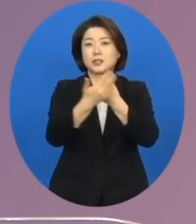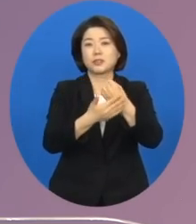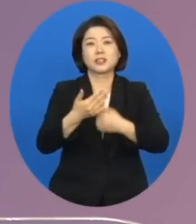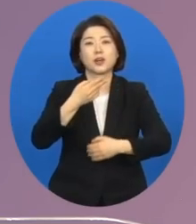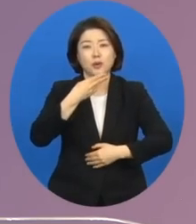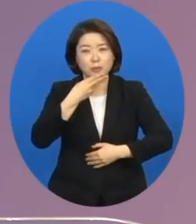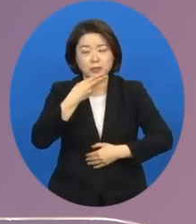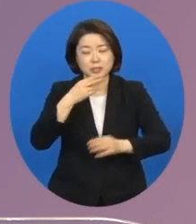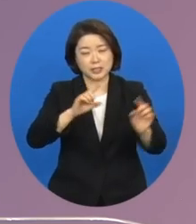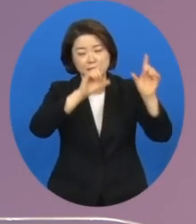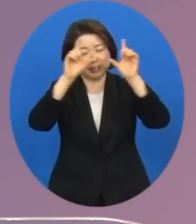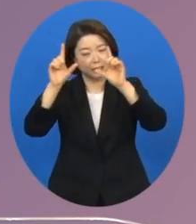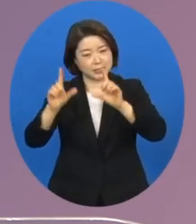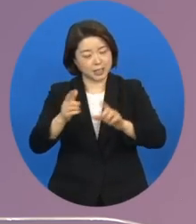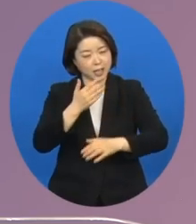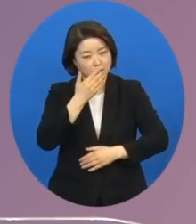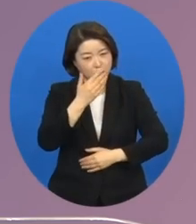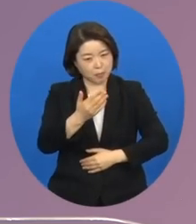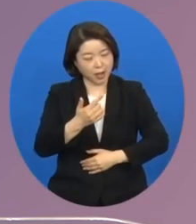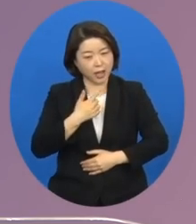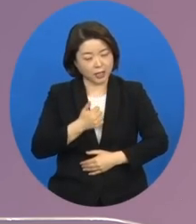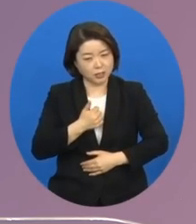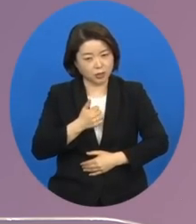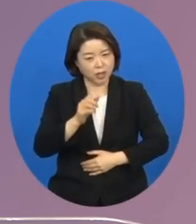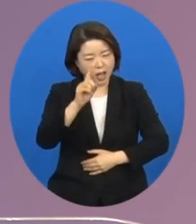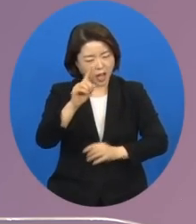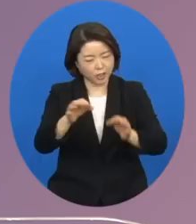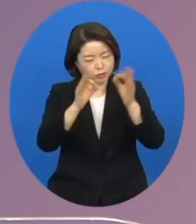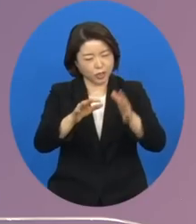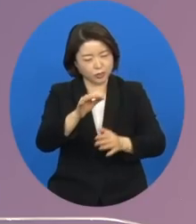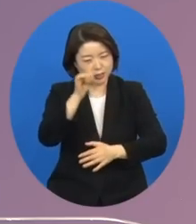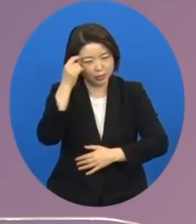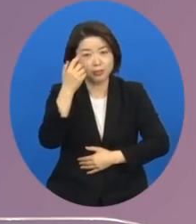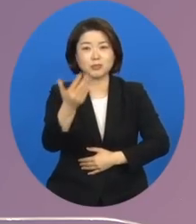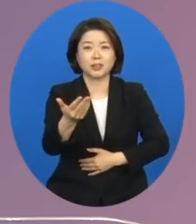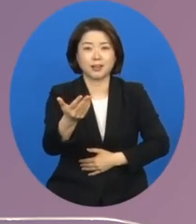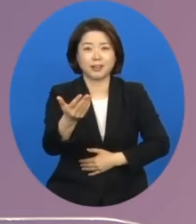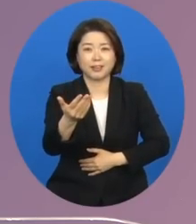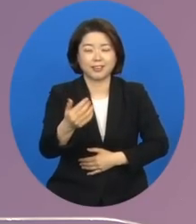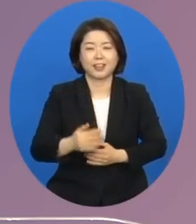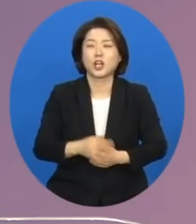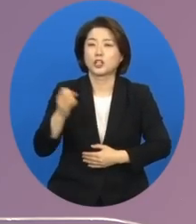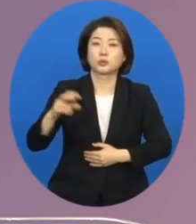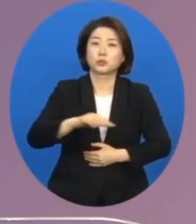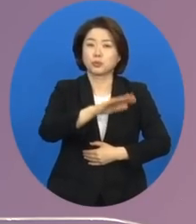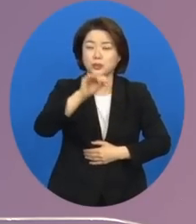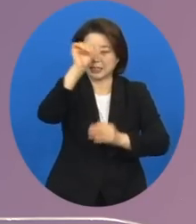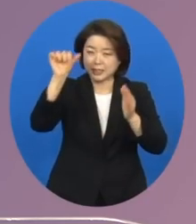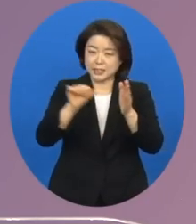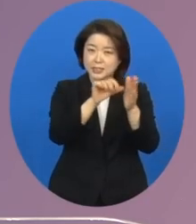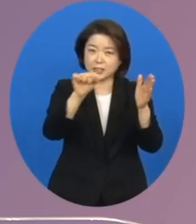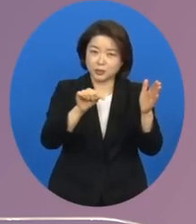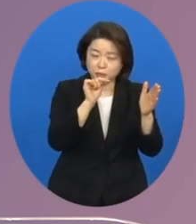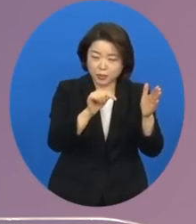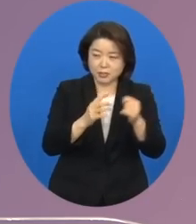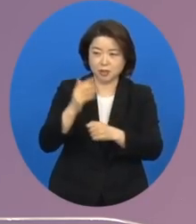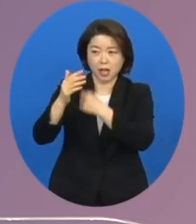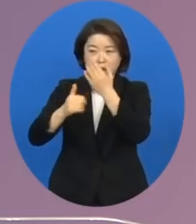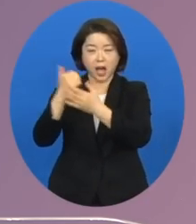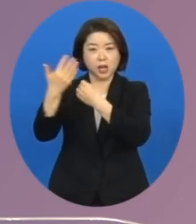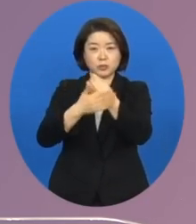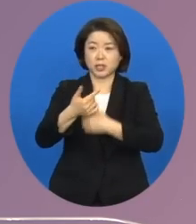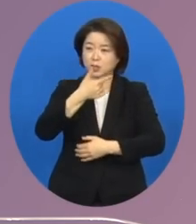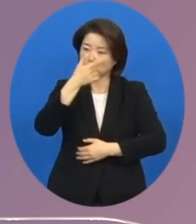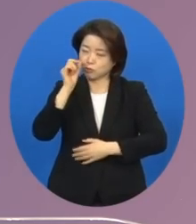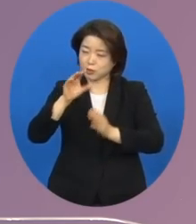살 수 있었던 적이 한순간이라도 있었습니까 또 우리의 인생에서 하나님의 은혜가